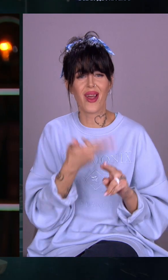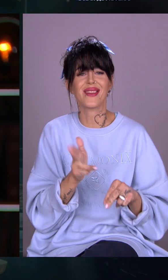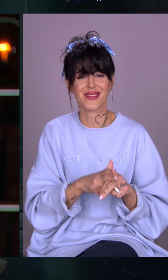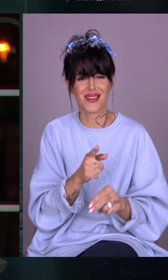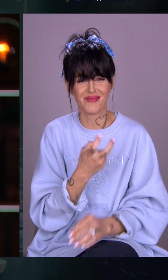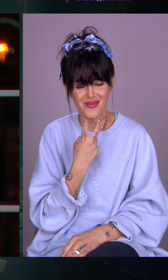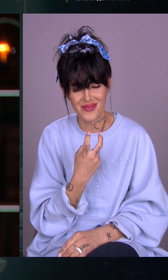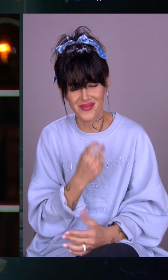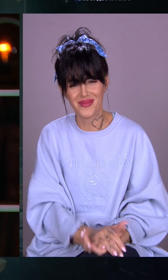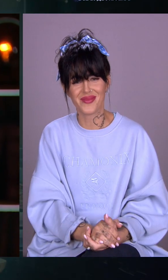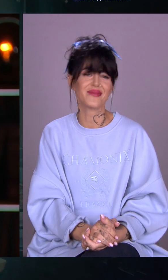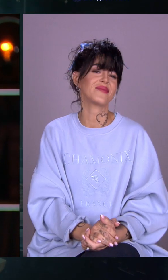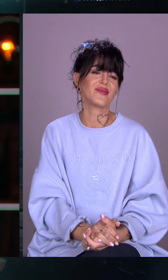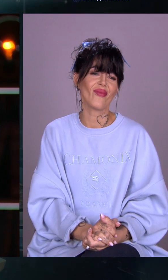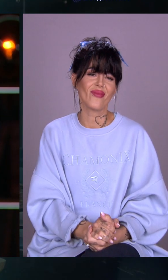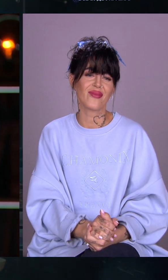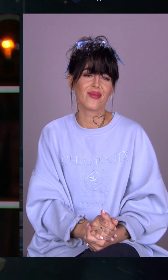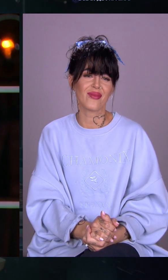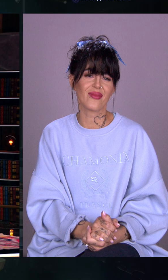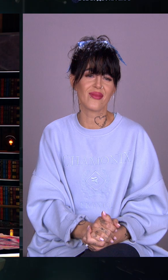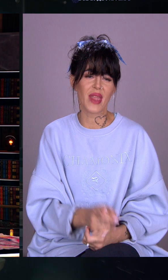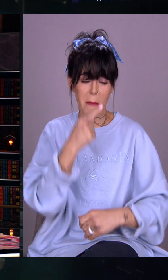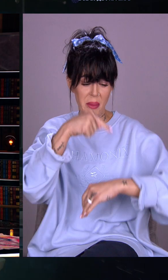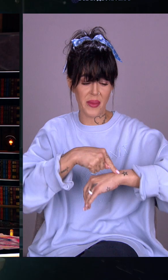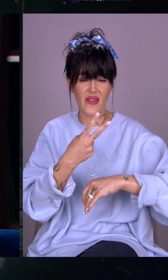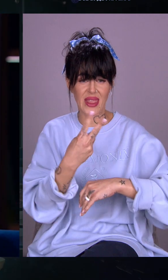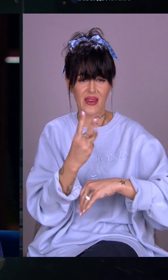Посміявся. Так, майже 23. Я ж